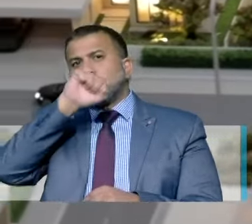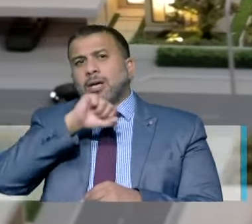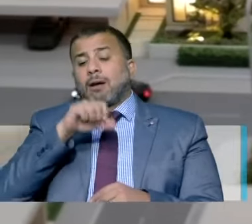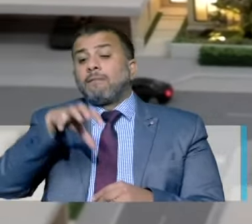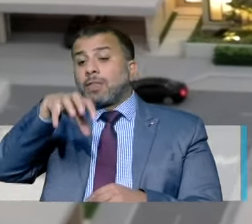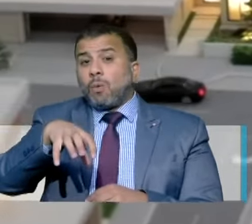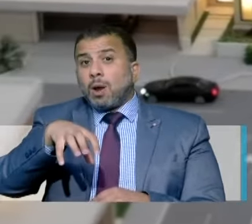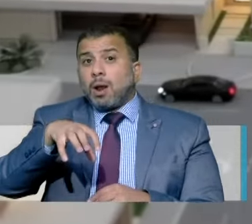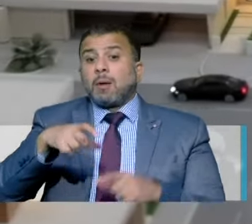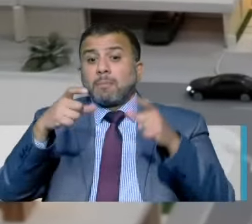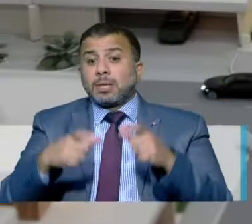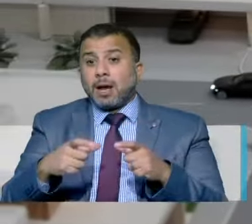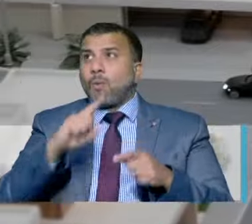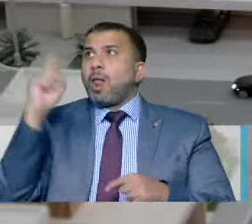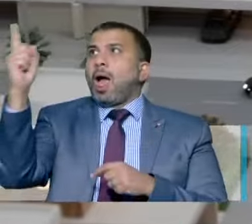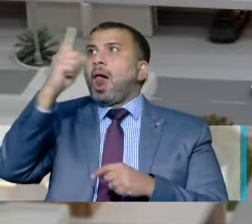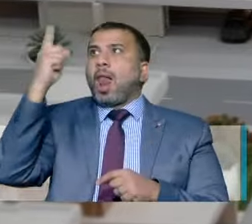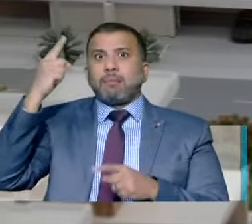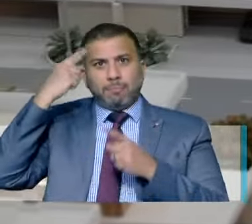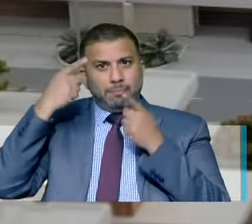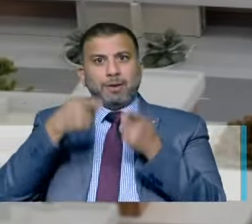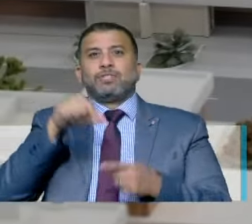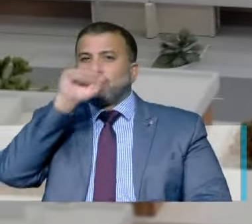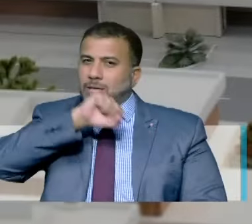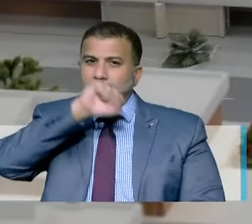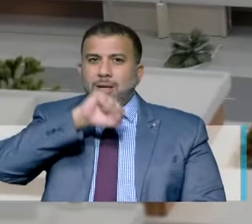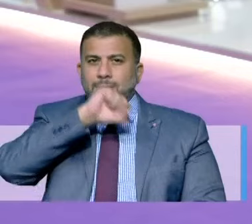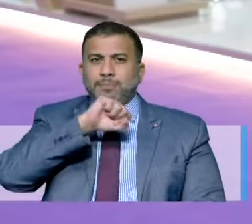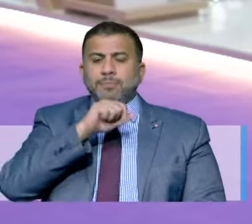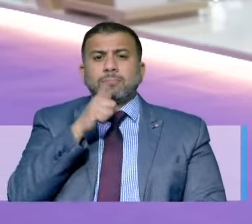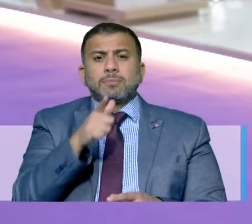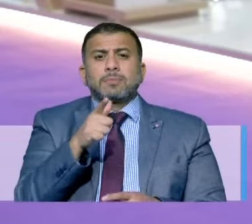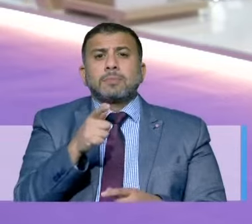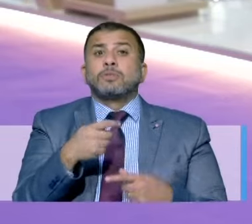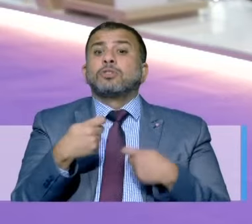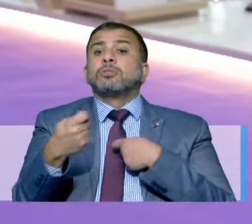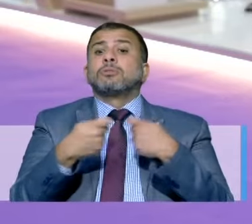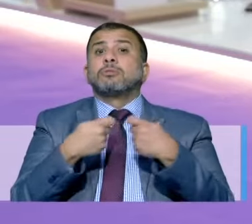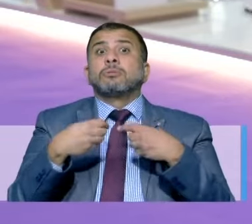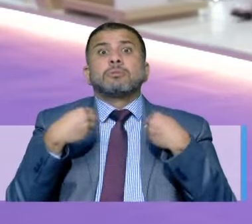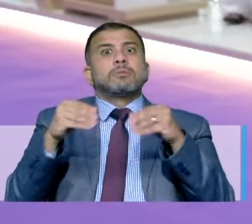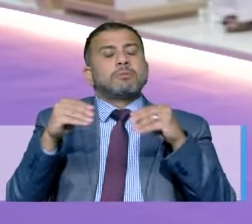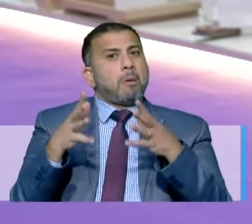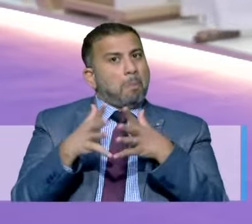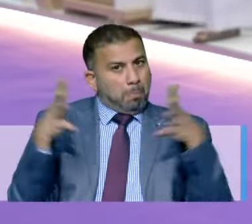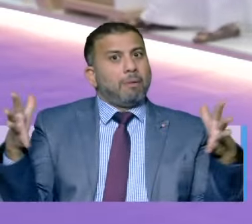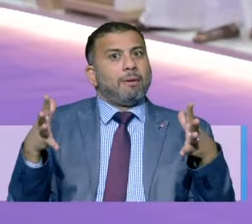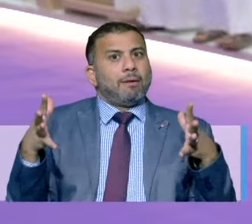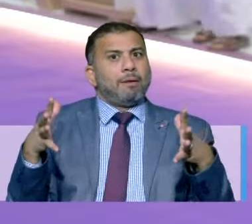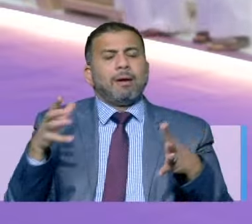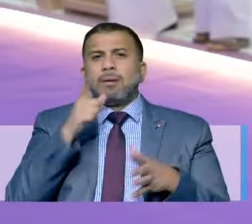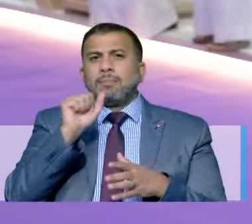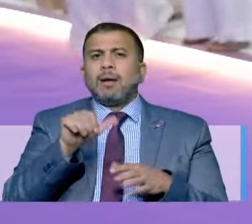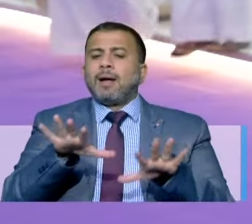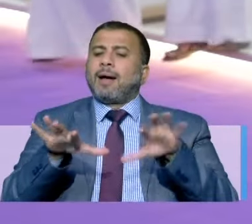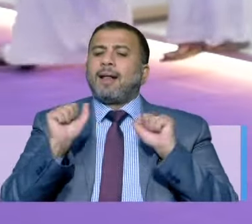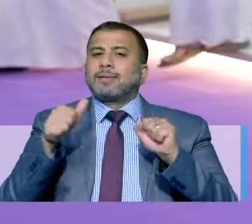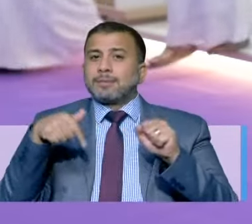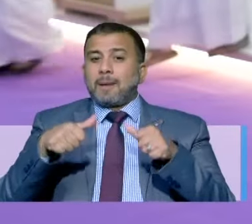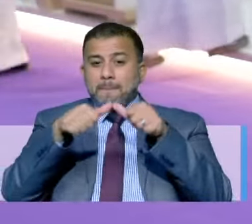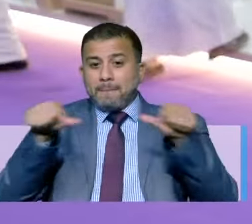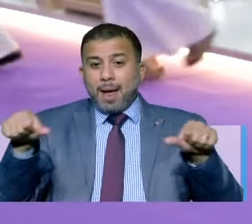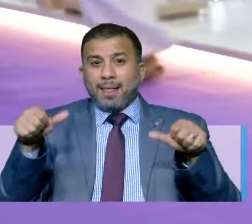والمنطقة والعالم. بصفقات تجارية ضخمة أسدل معرض إيكرز الستار على